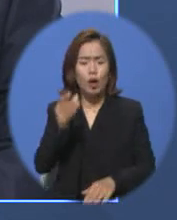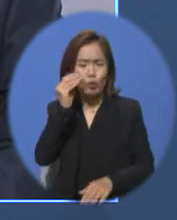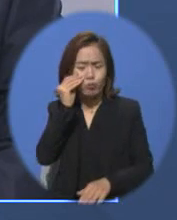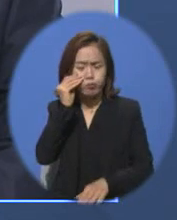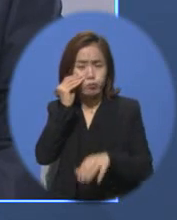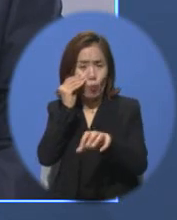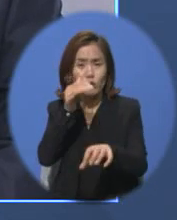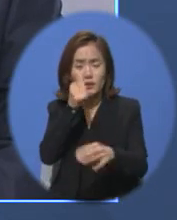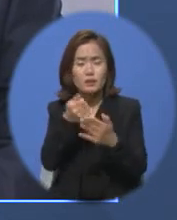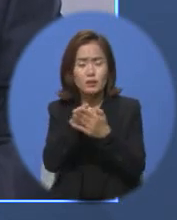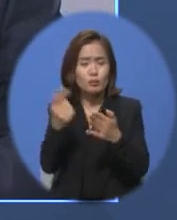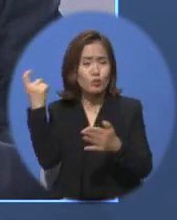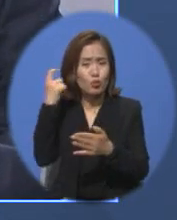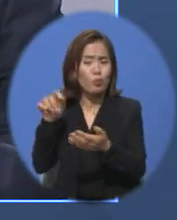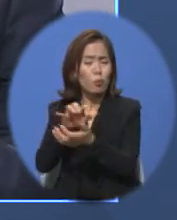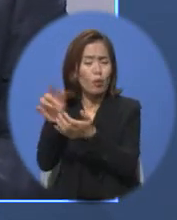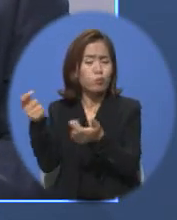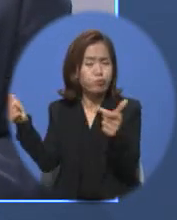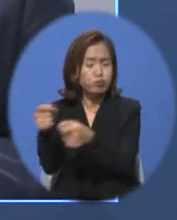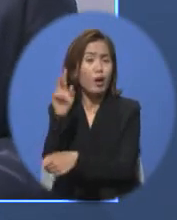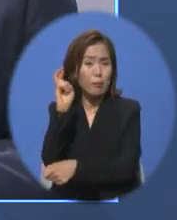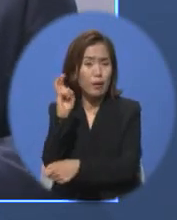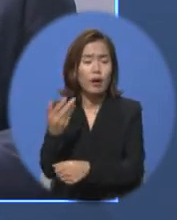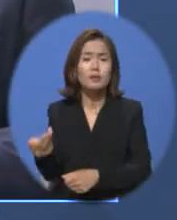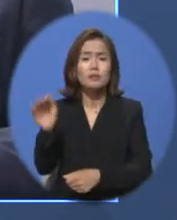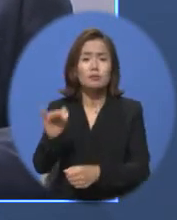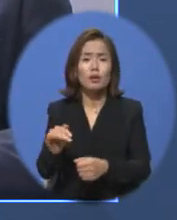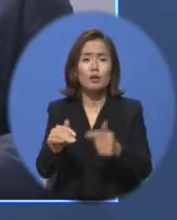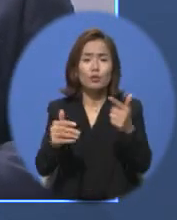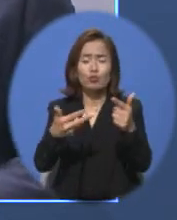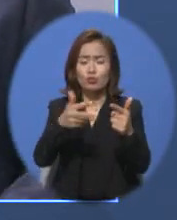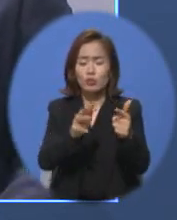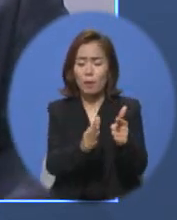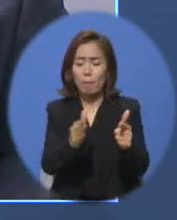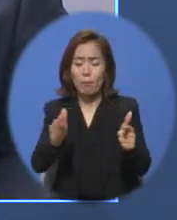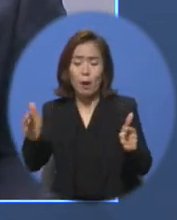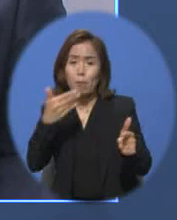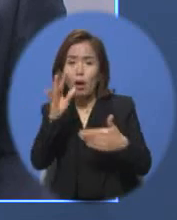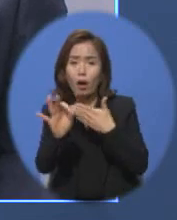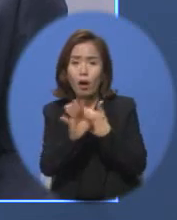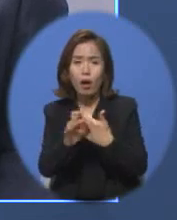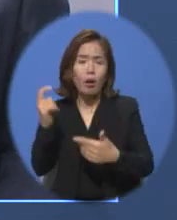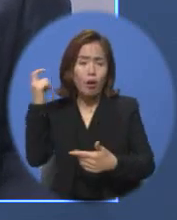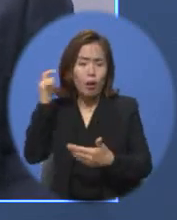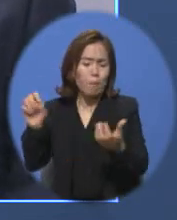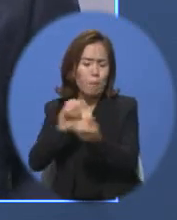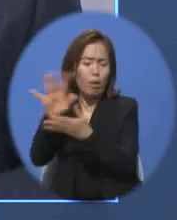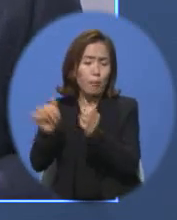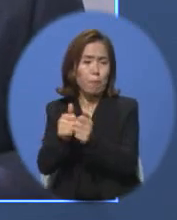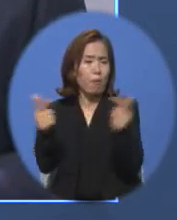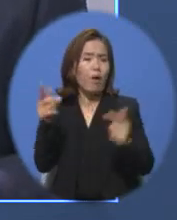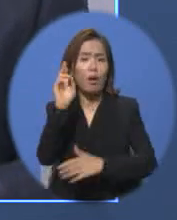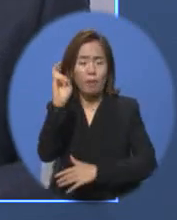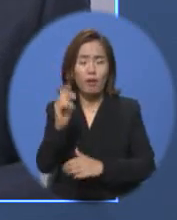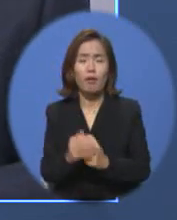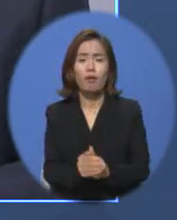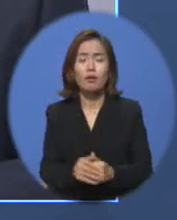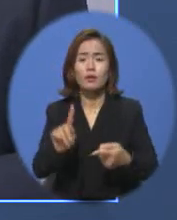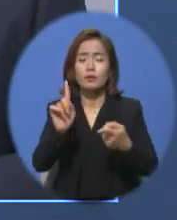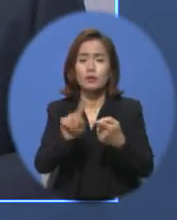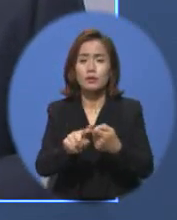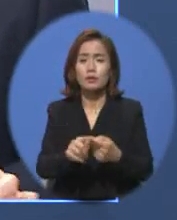이많은구간이기때문에소음이낮을수밖에없습니다.하지만이 도로를6차선으로확장하면 상당한소음이발생할것입니다.